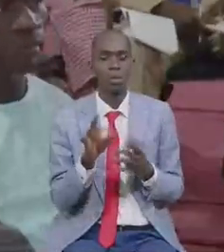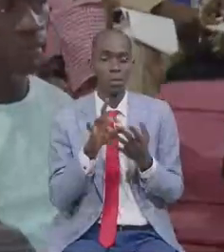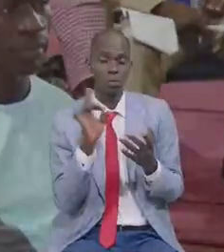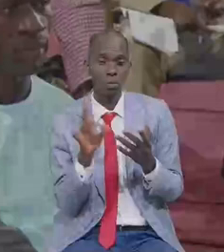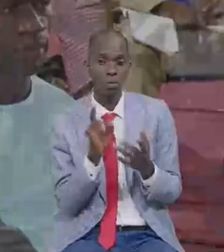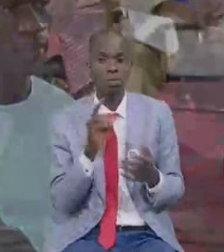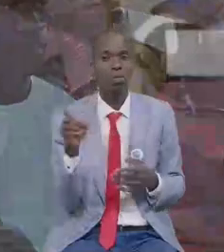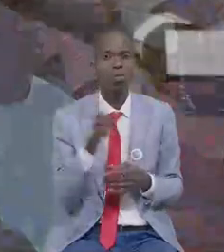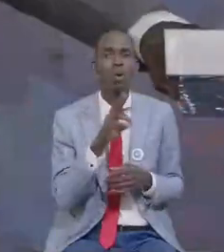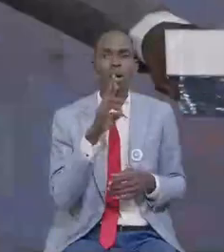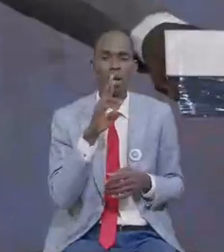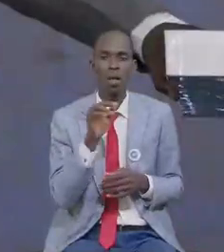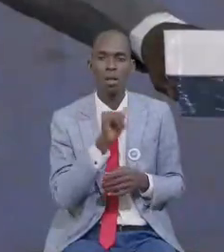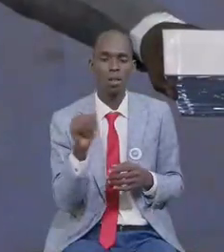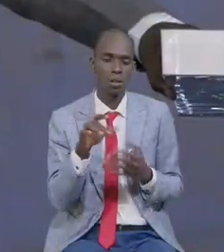Tu es un élu.